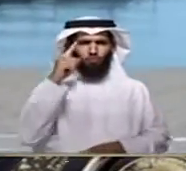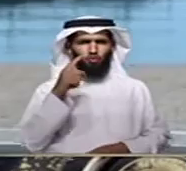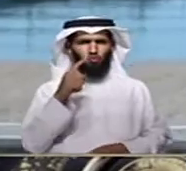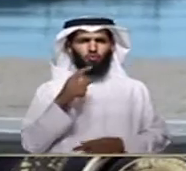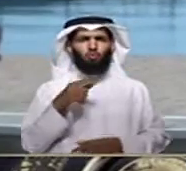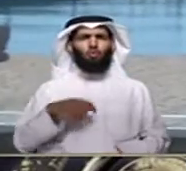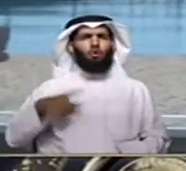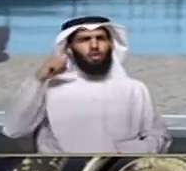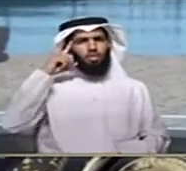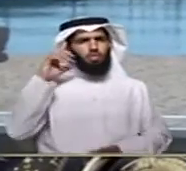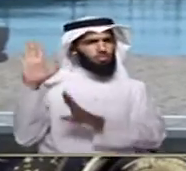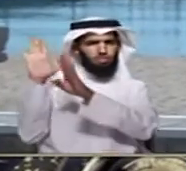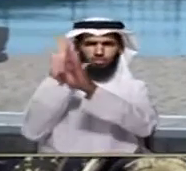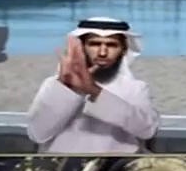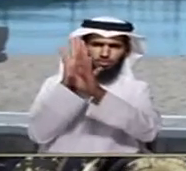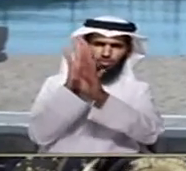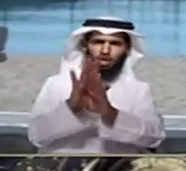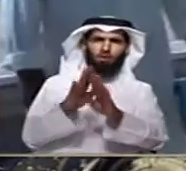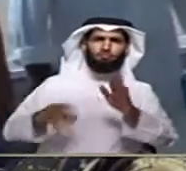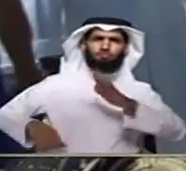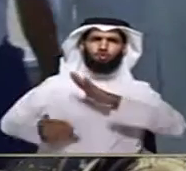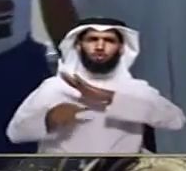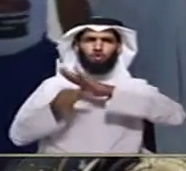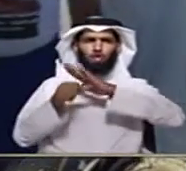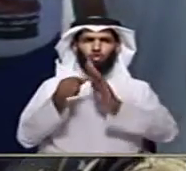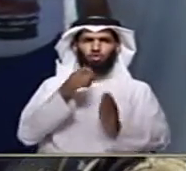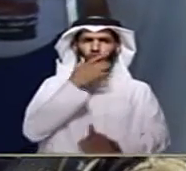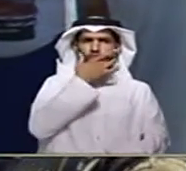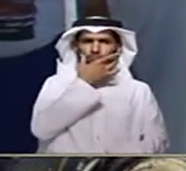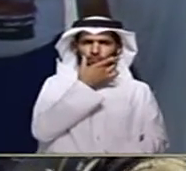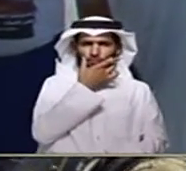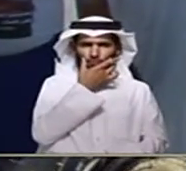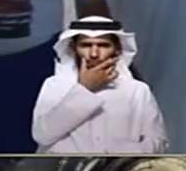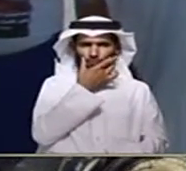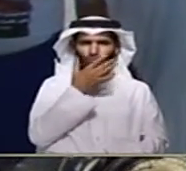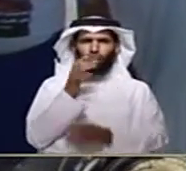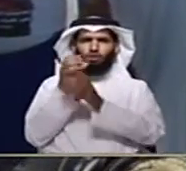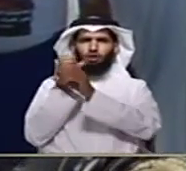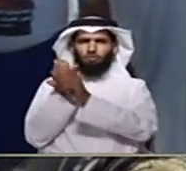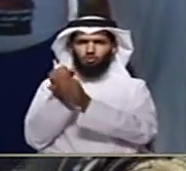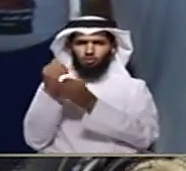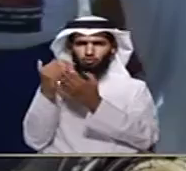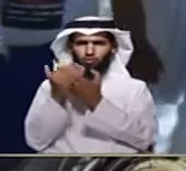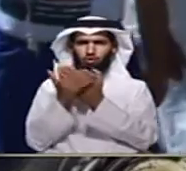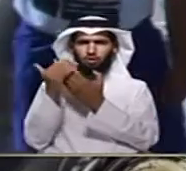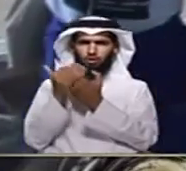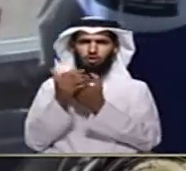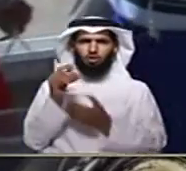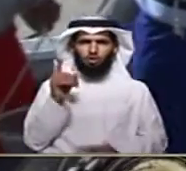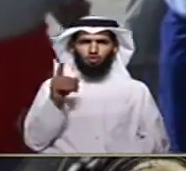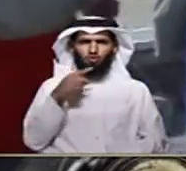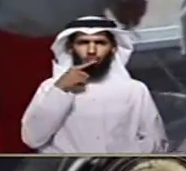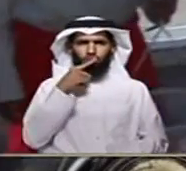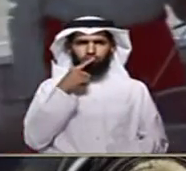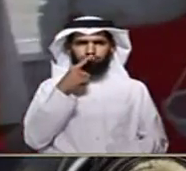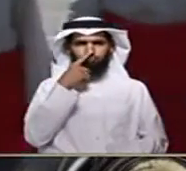الرعاية السامية من حضرة صاحب السمو أمير البلاد الشيخ صباح الأحمد الجابر الصباح حفظه الله ورعاه،